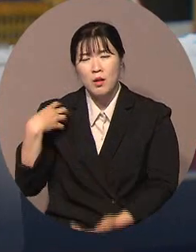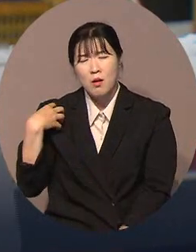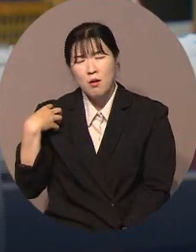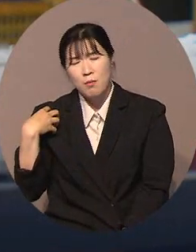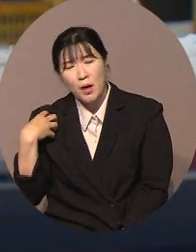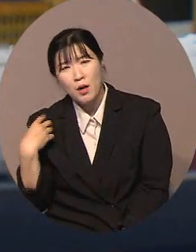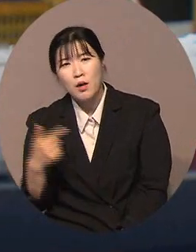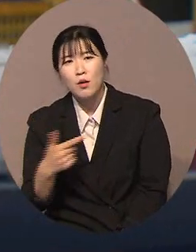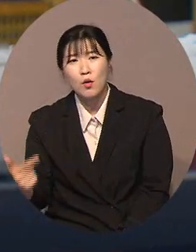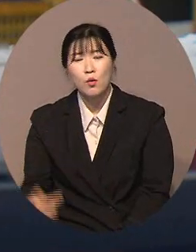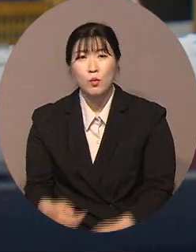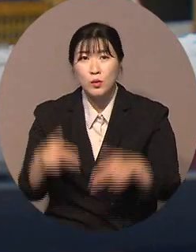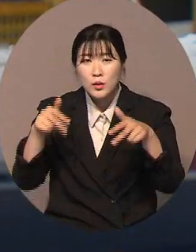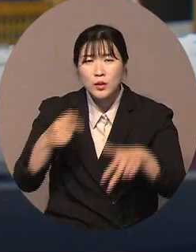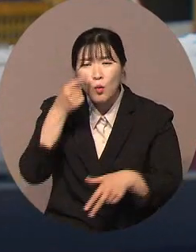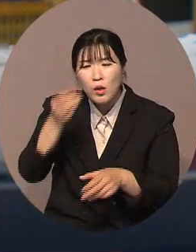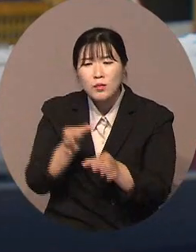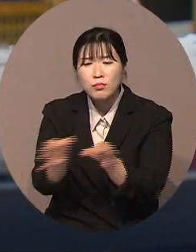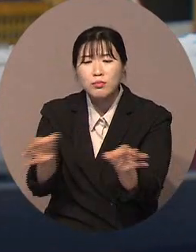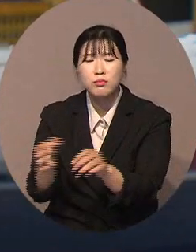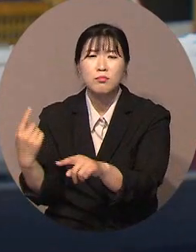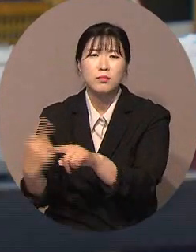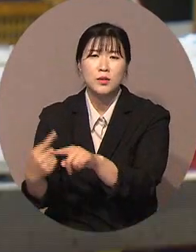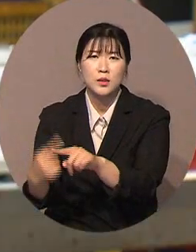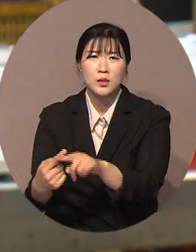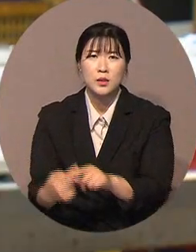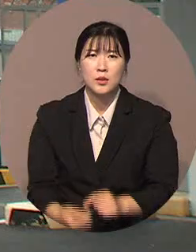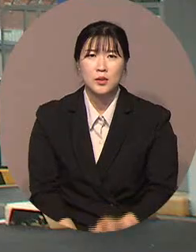있지만 저희 같은 경우는 저희 직원들 한 달 월급일 수도 있고.